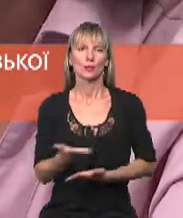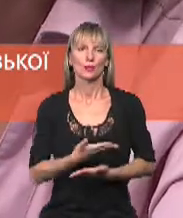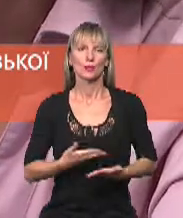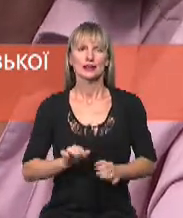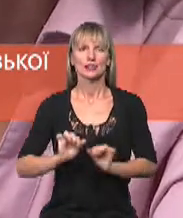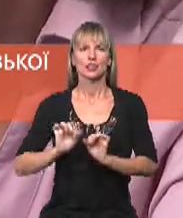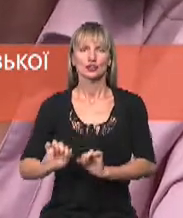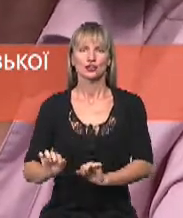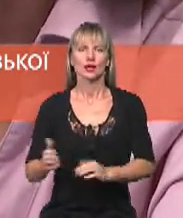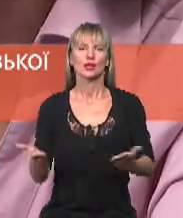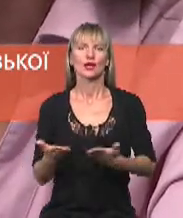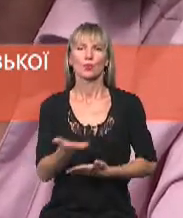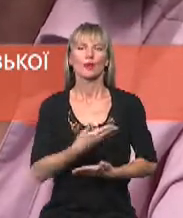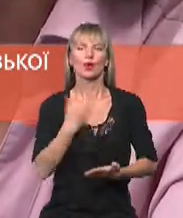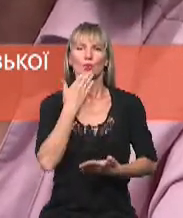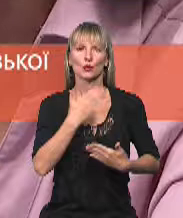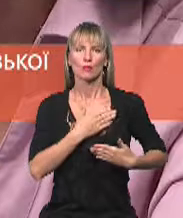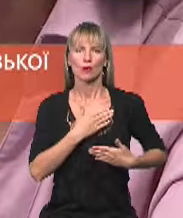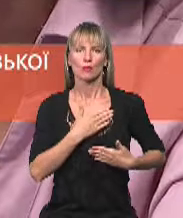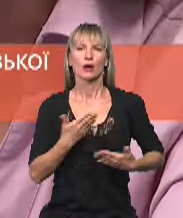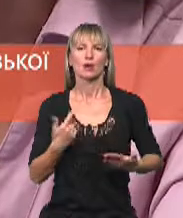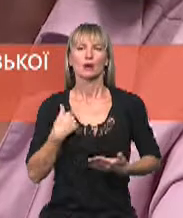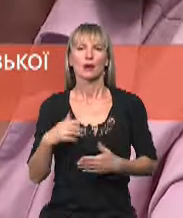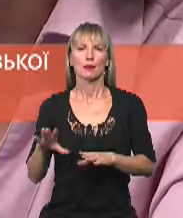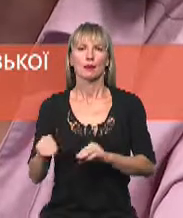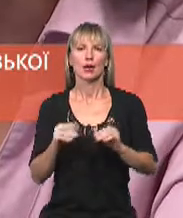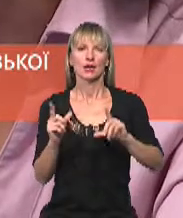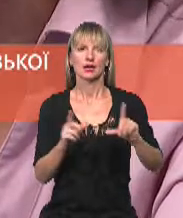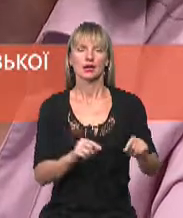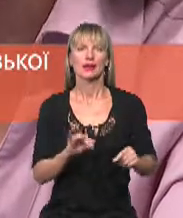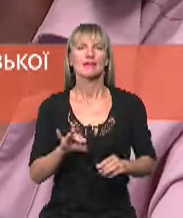яку ми захищали, яку ми любимо, в яку ми переїхали,